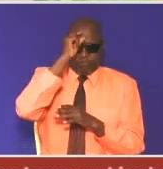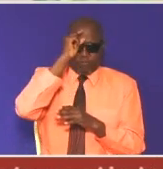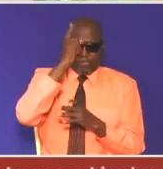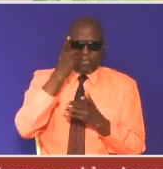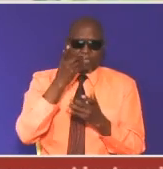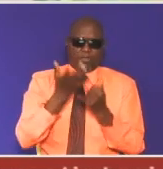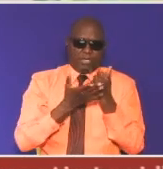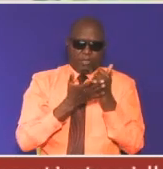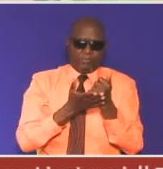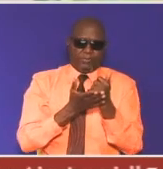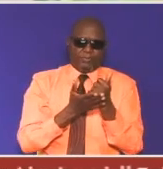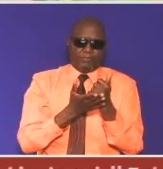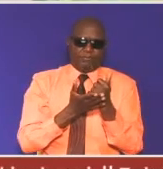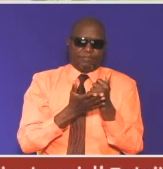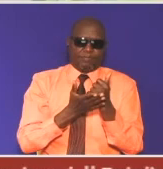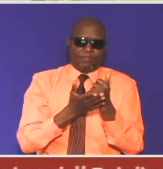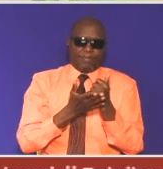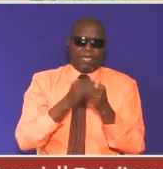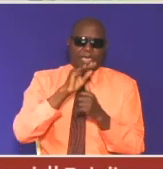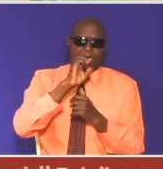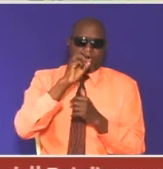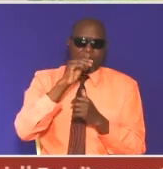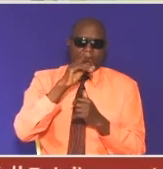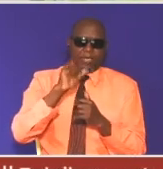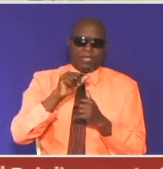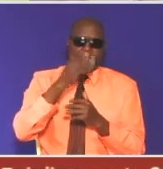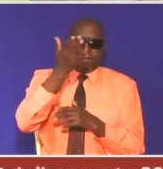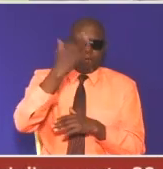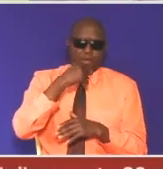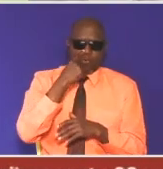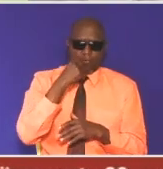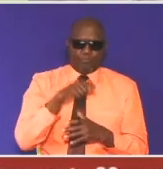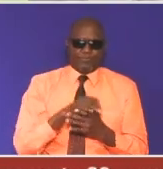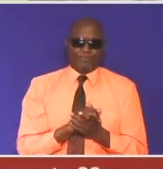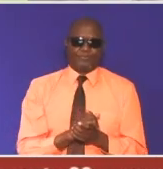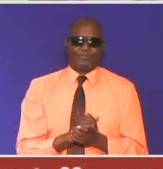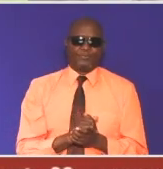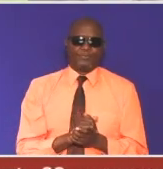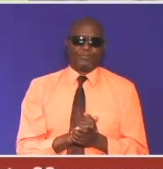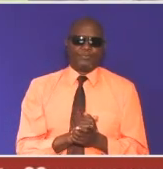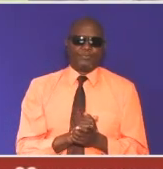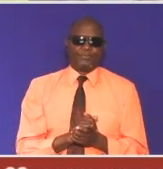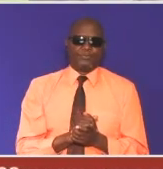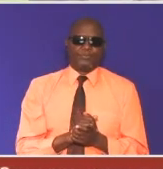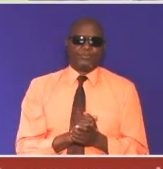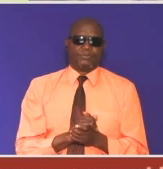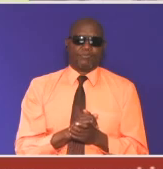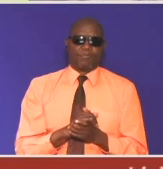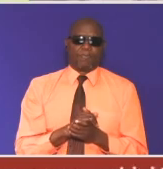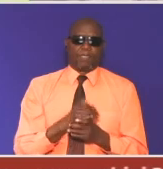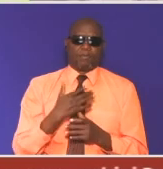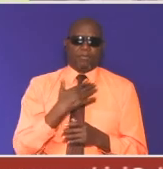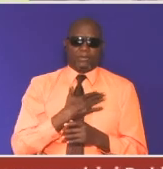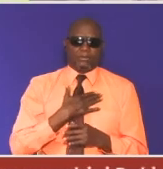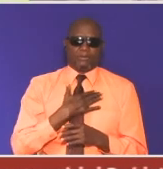kati isaidie ili Emily aweze kurudi nyumbani. So please, naomba Emily aweze